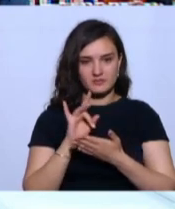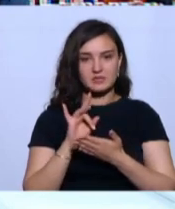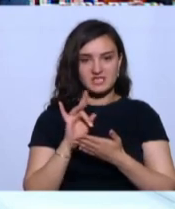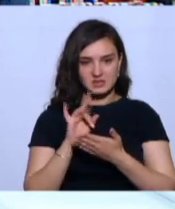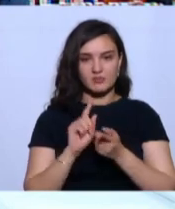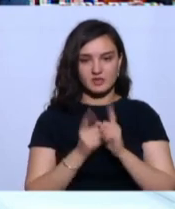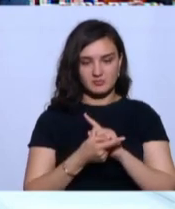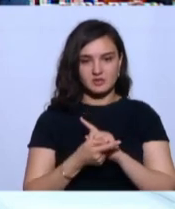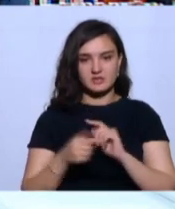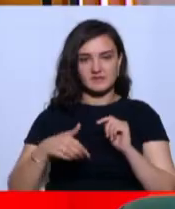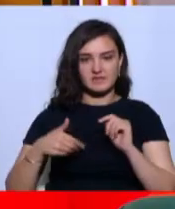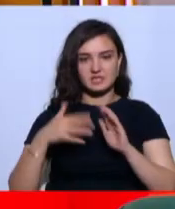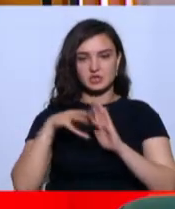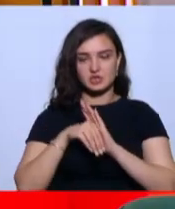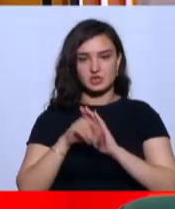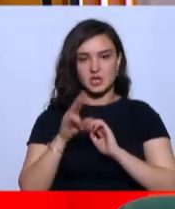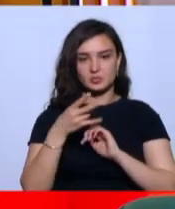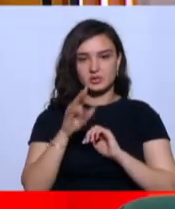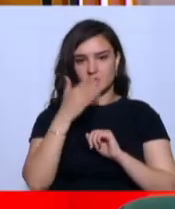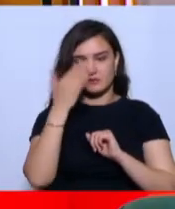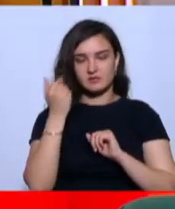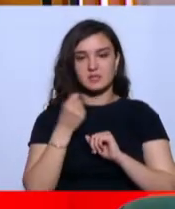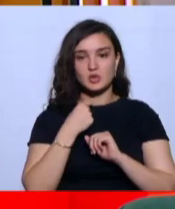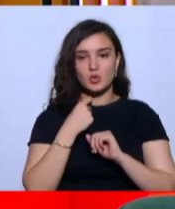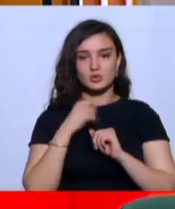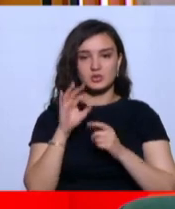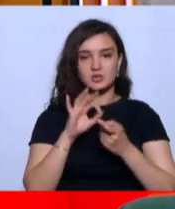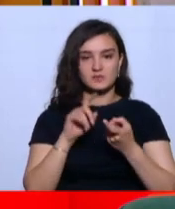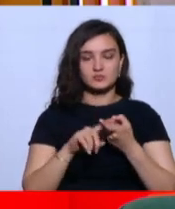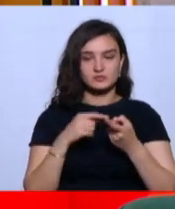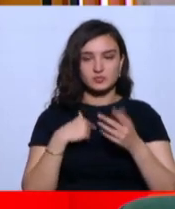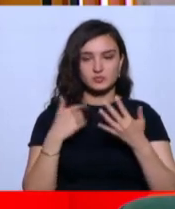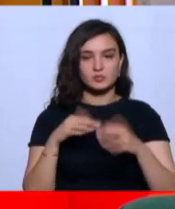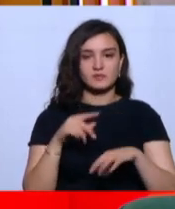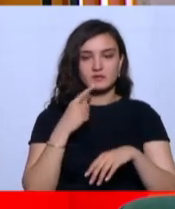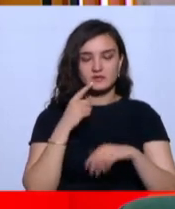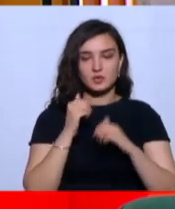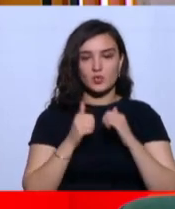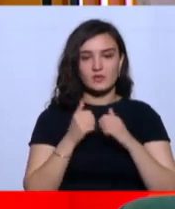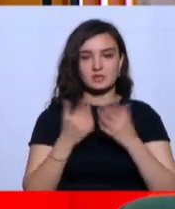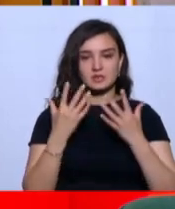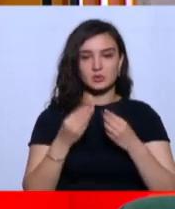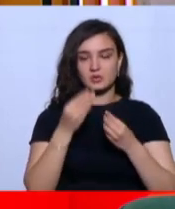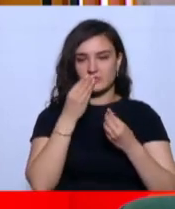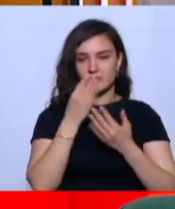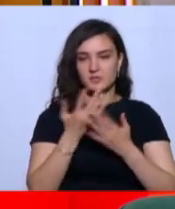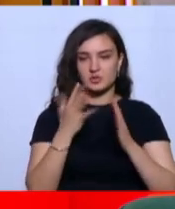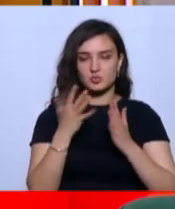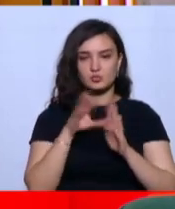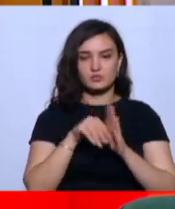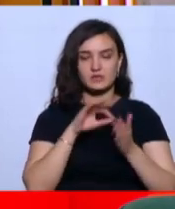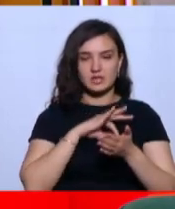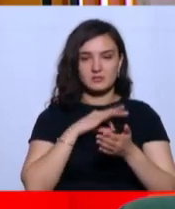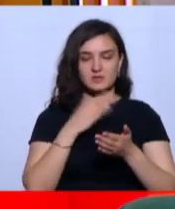ცხიმოვნება, გაცხიმოვნებას ღვიძლში. არ უნდა დაგვავიწყდეს ალკოჰოლთან დაკავშირებით, ჩვენ უკვე ვთქვი, ყოველდღიურ რაციონში თუ ვიყენებთ